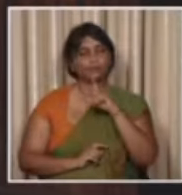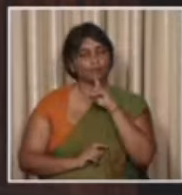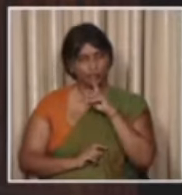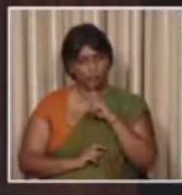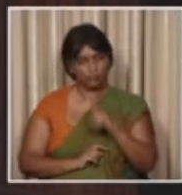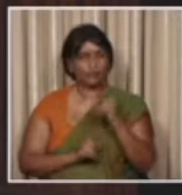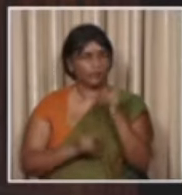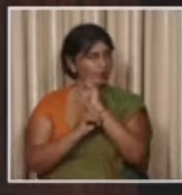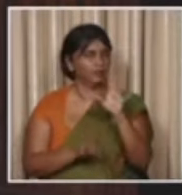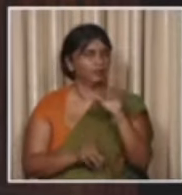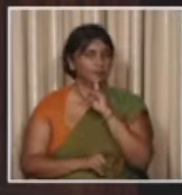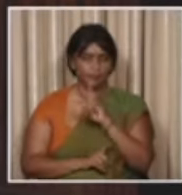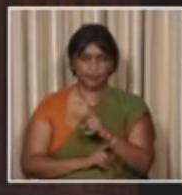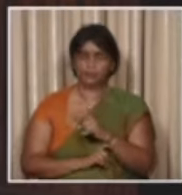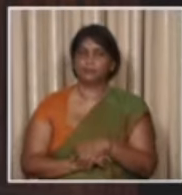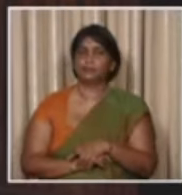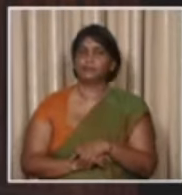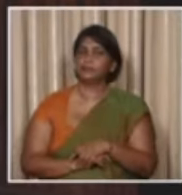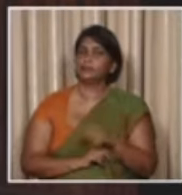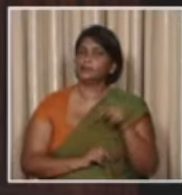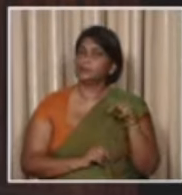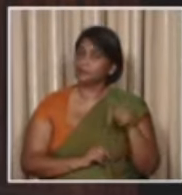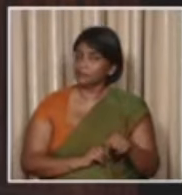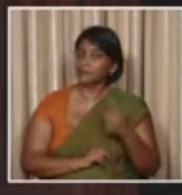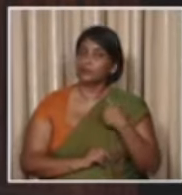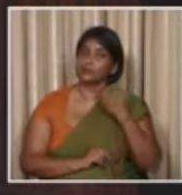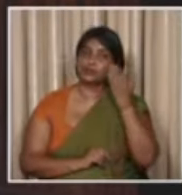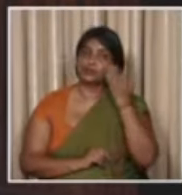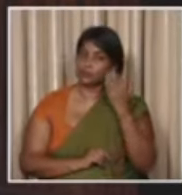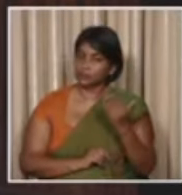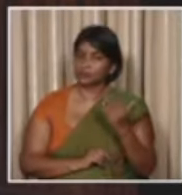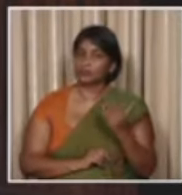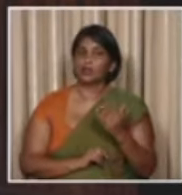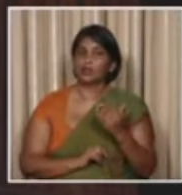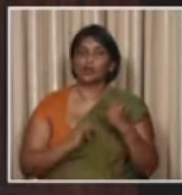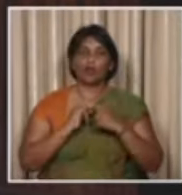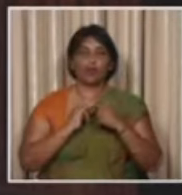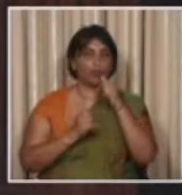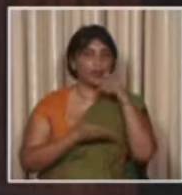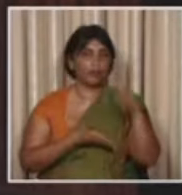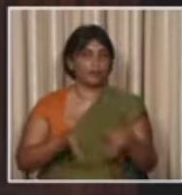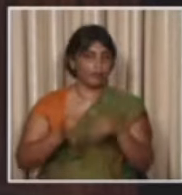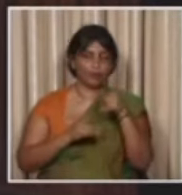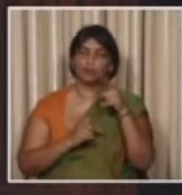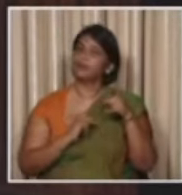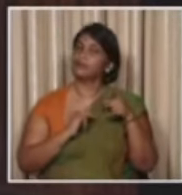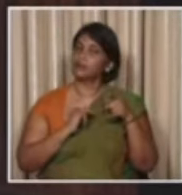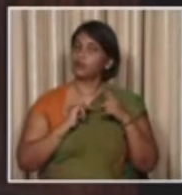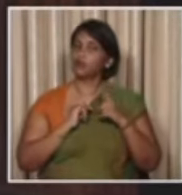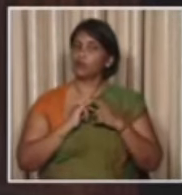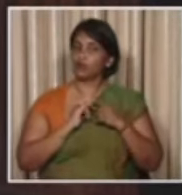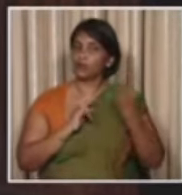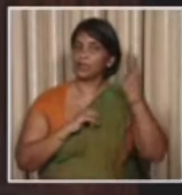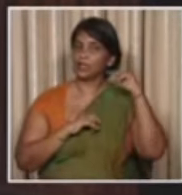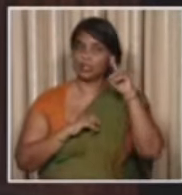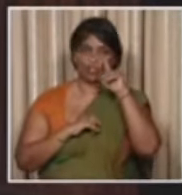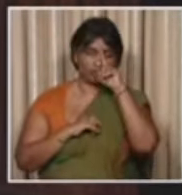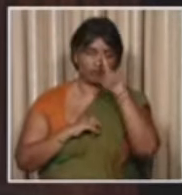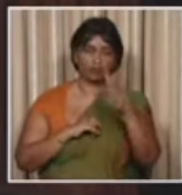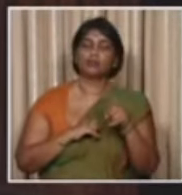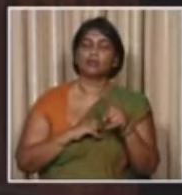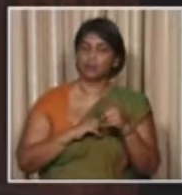ඉල්ලීම එකම ඉල්ලීම. දැන් අපි දැක්කා උමාය ප්‍රශ්නය. උමාය ගිය සතිය අපි කමිෂන්